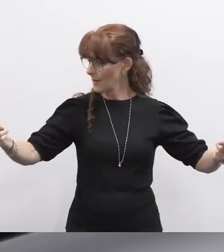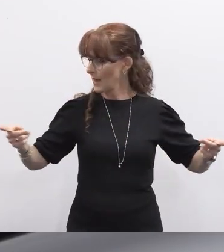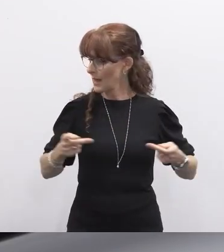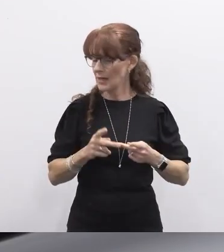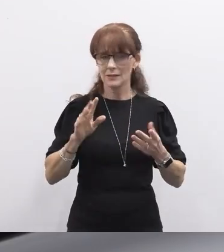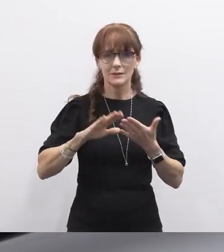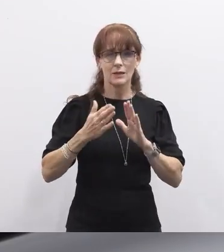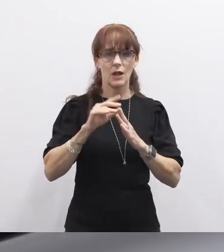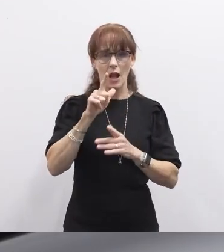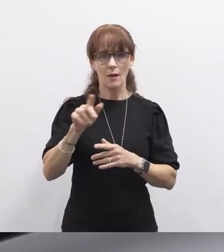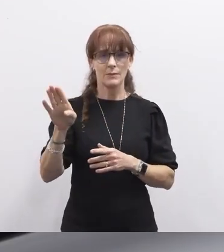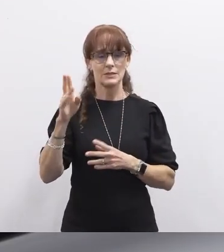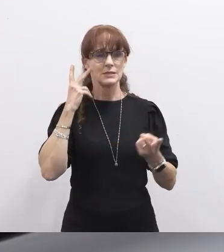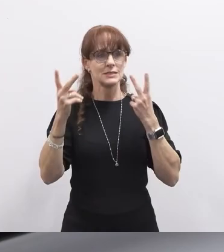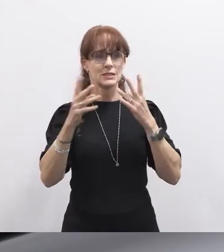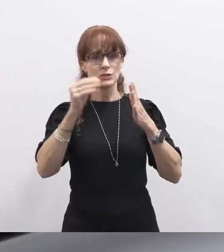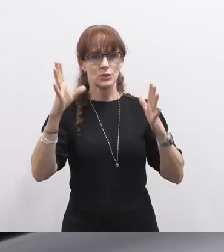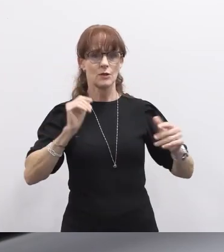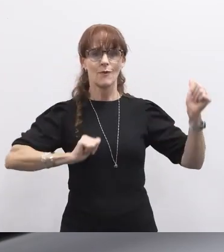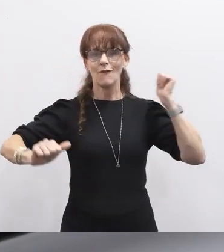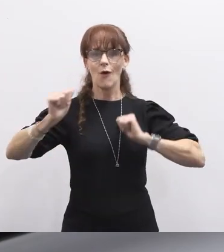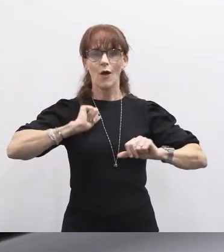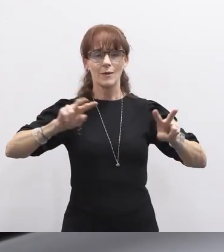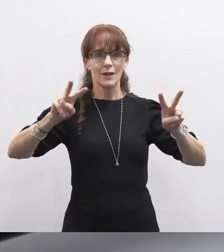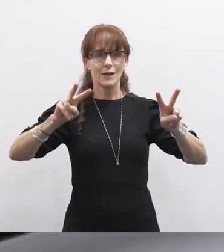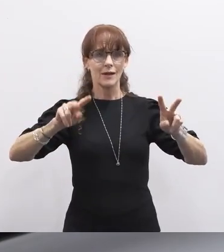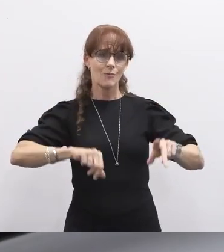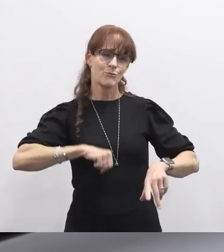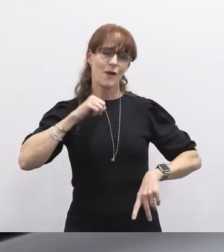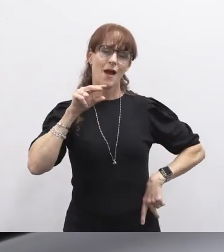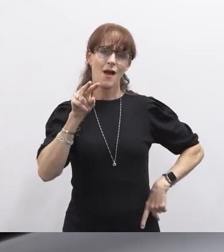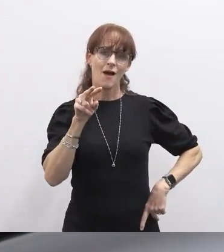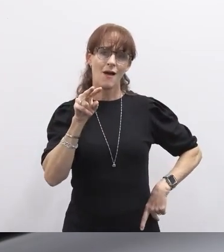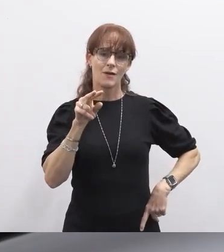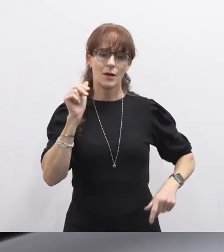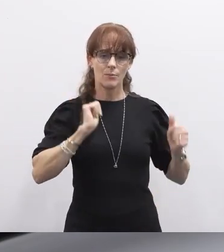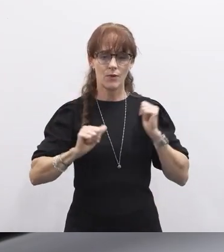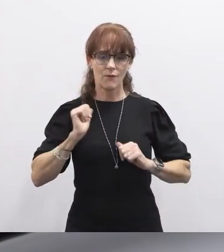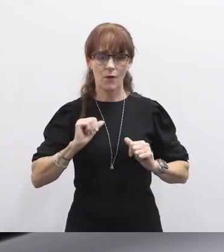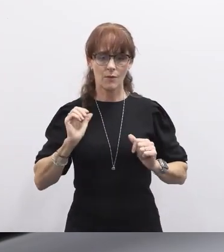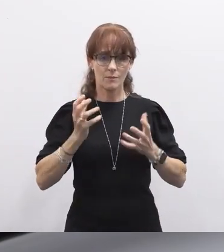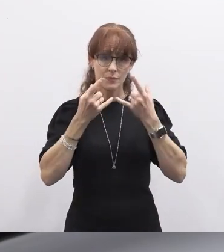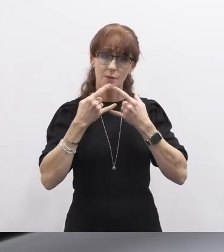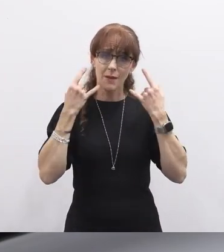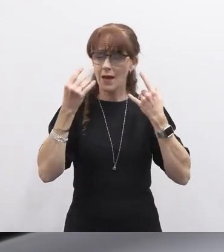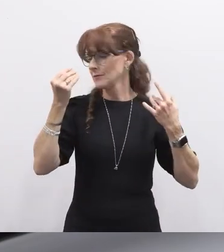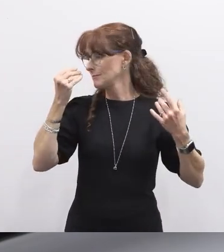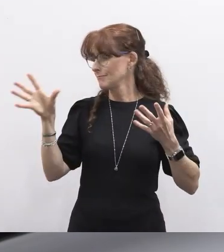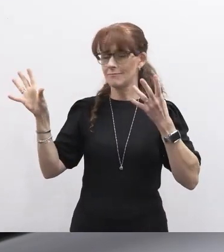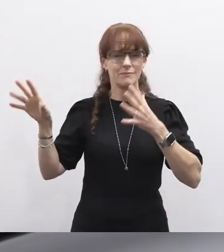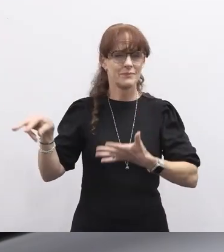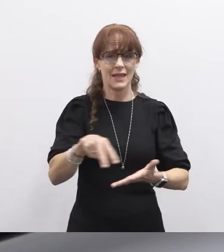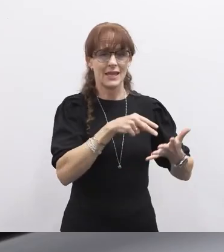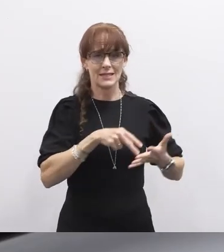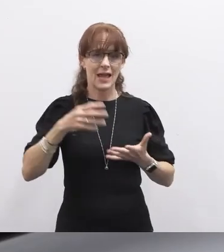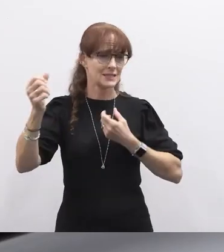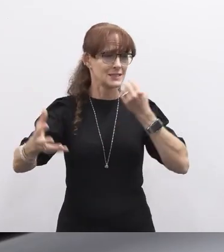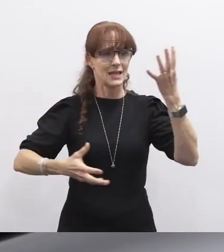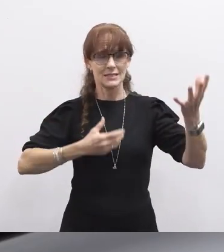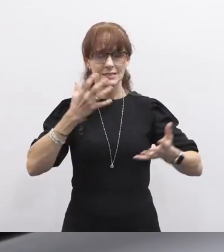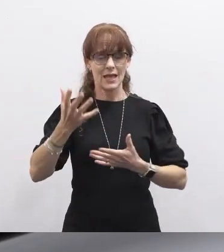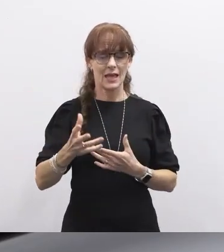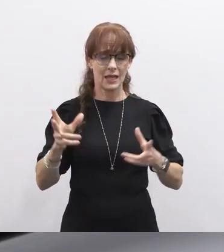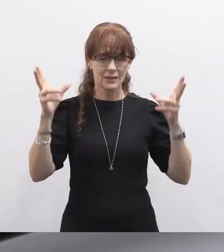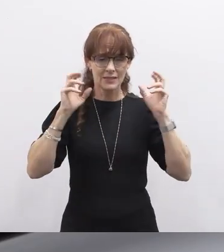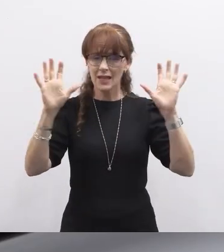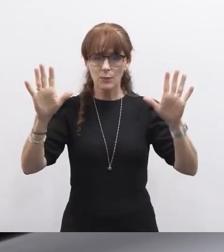បានទៅអង្គុយនៅក្នុងកន្លែង downtown នោះឃើញសិស្សបញ្ចេញថ្វីដៃសម្ដែងពួកគេរាំពួក